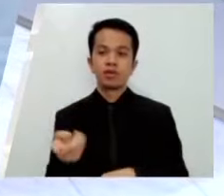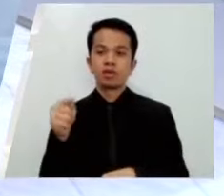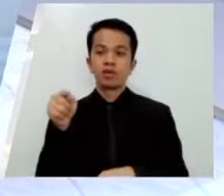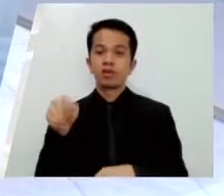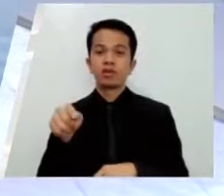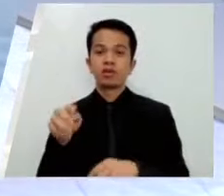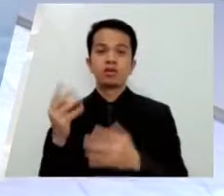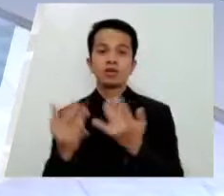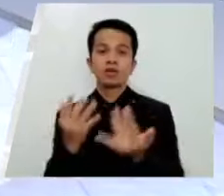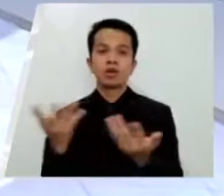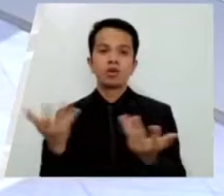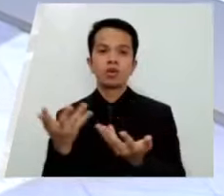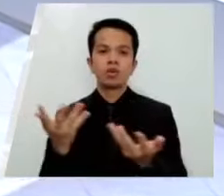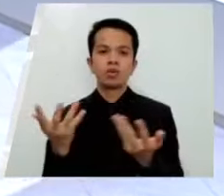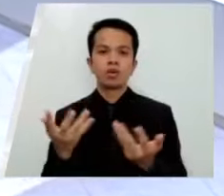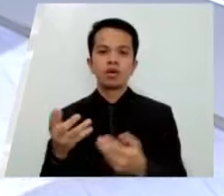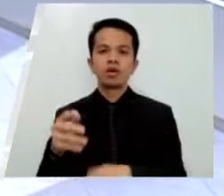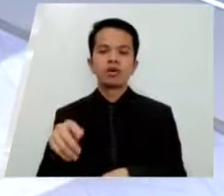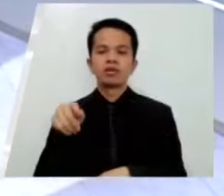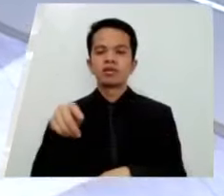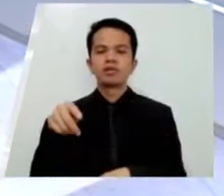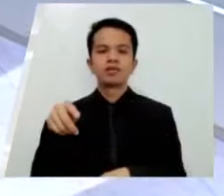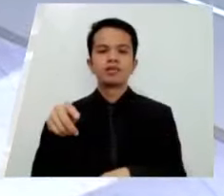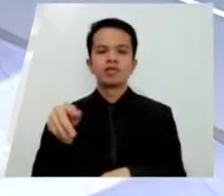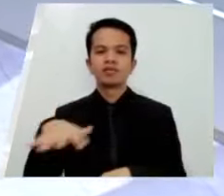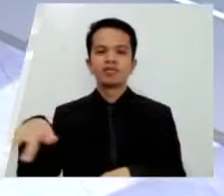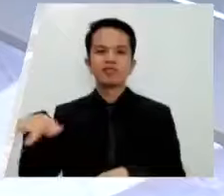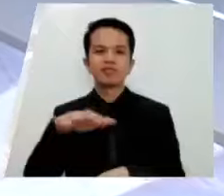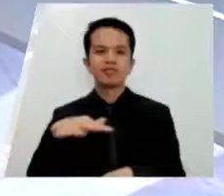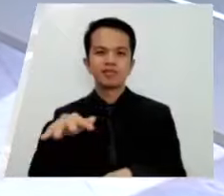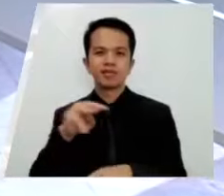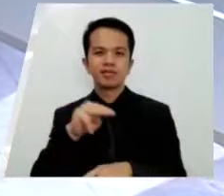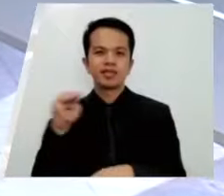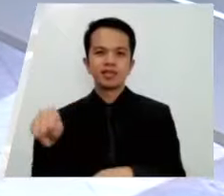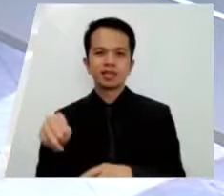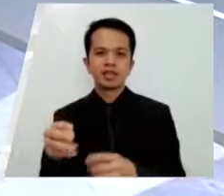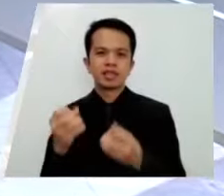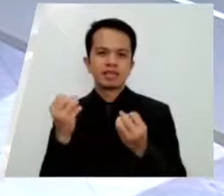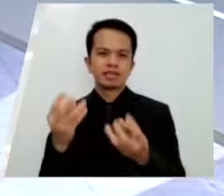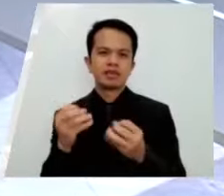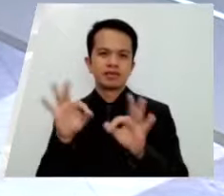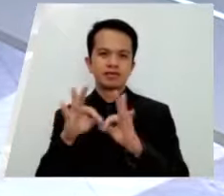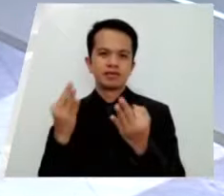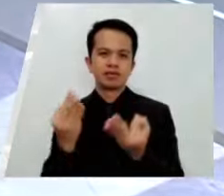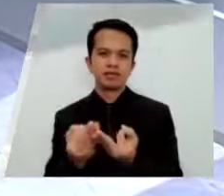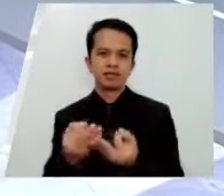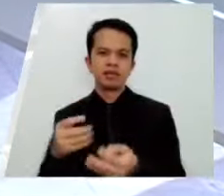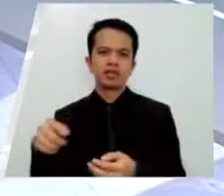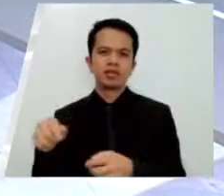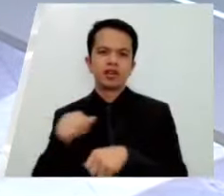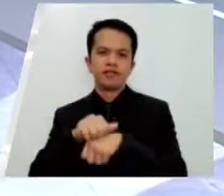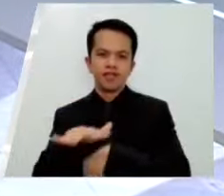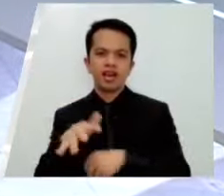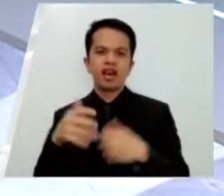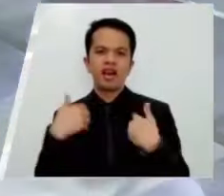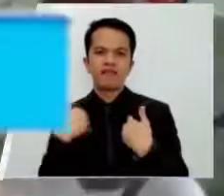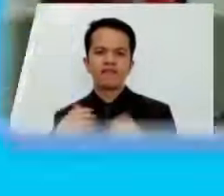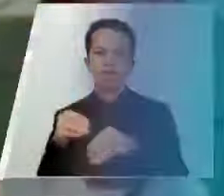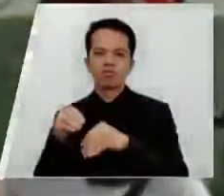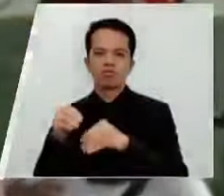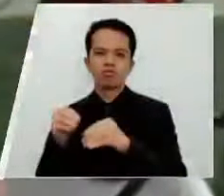Bato sa Maynila na patuloy na inaapula. Nasa 500 pamilya ang nasunugan. At saksi live, si Jamie